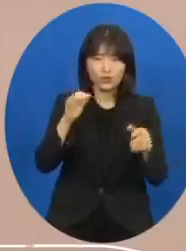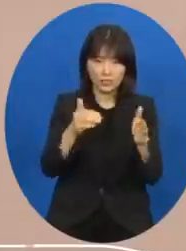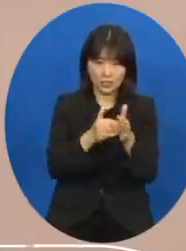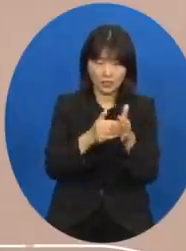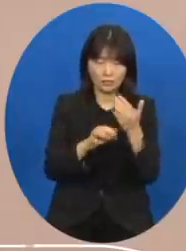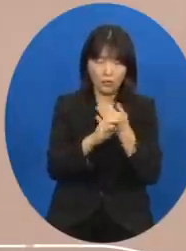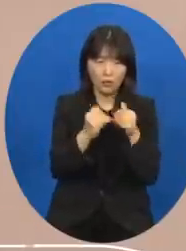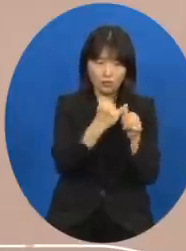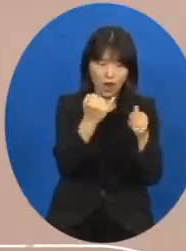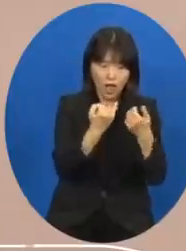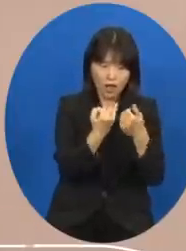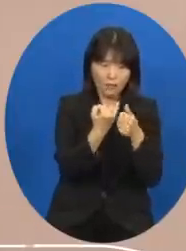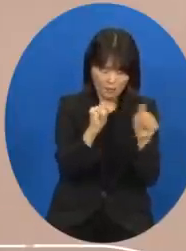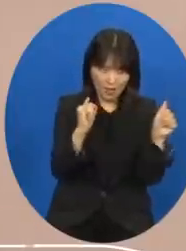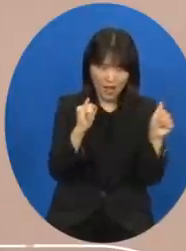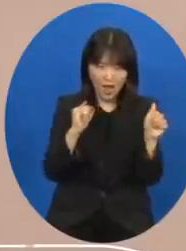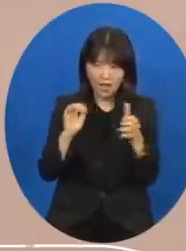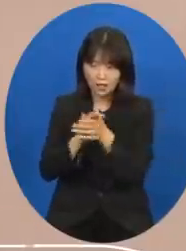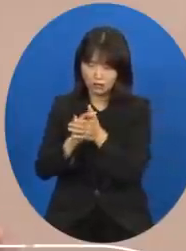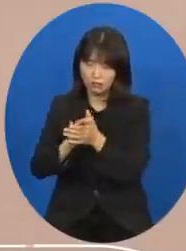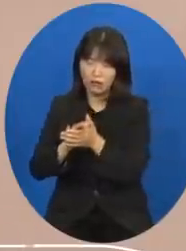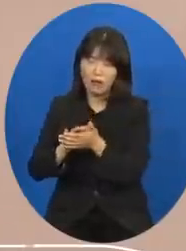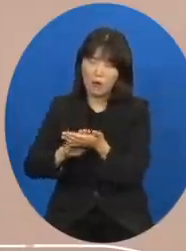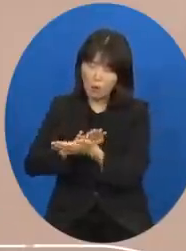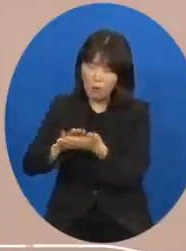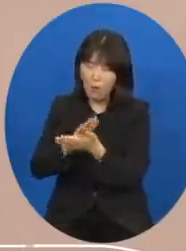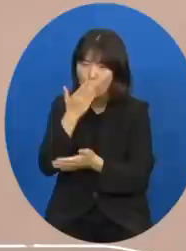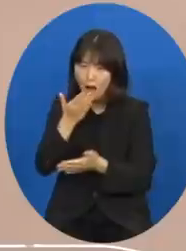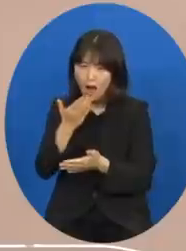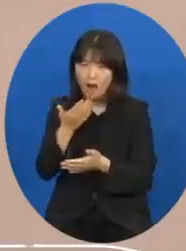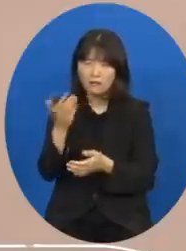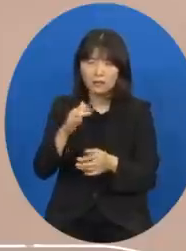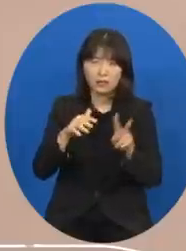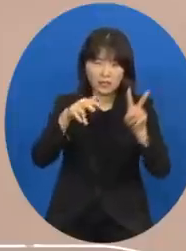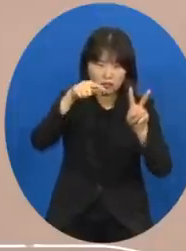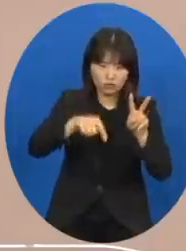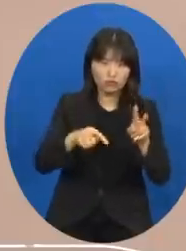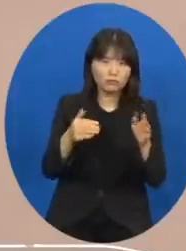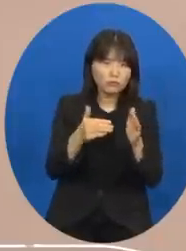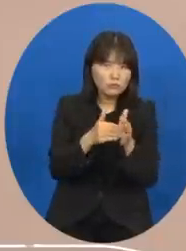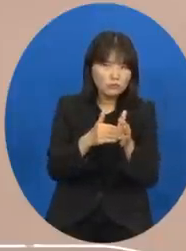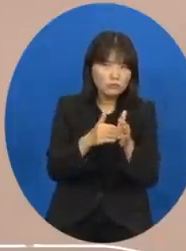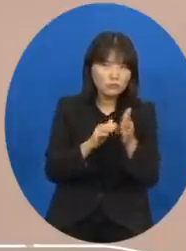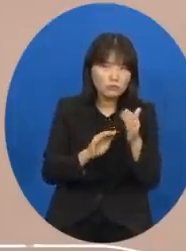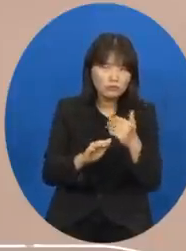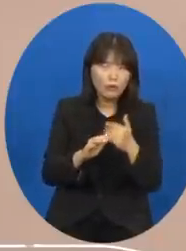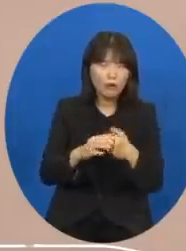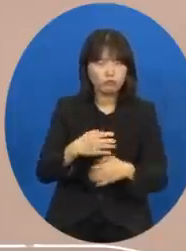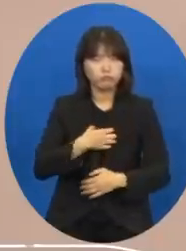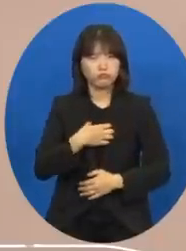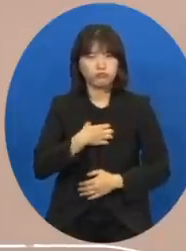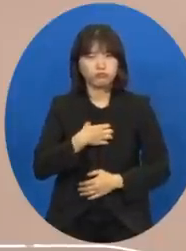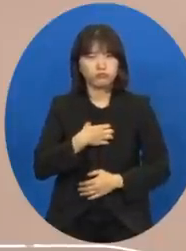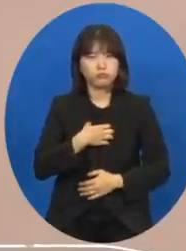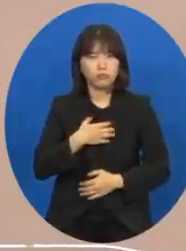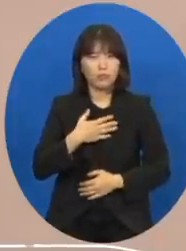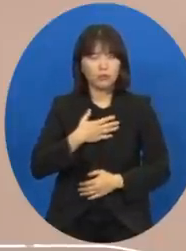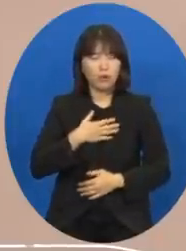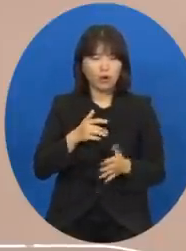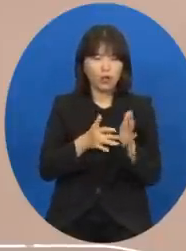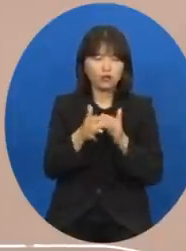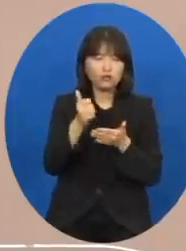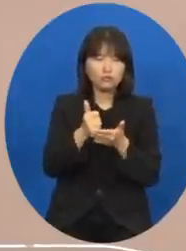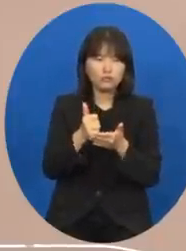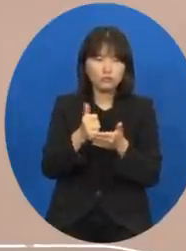헤어지고 친구랑 마음껏 놀 수가 있어요. 근데 두 주 하고 난 다음에 위기가 온 거예요. 자기가 예수 믿을 것